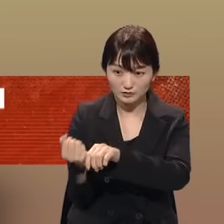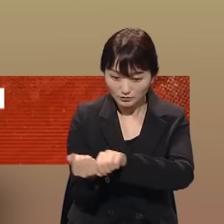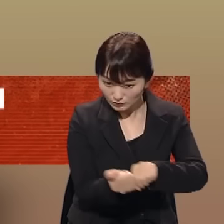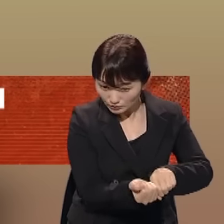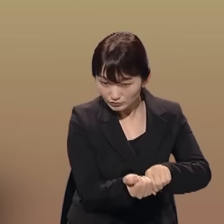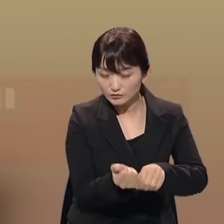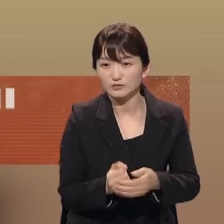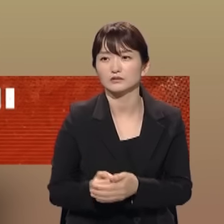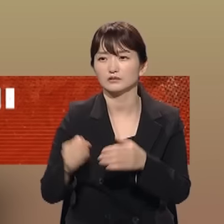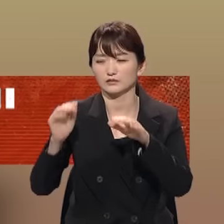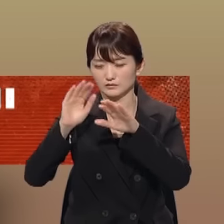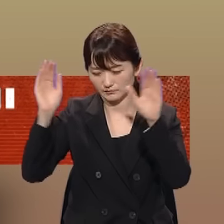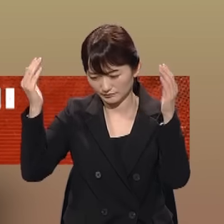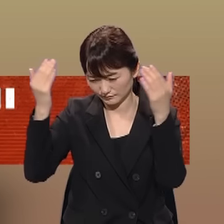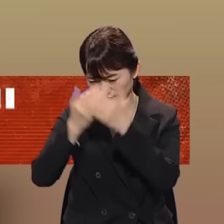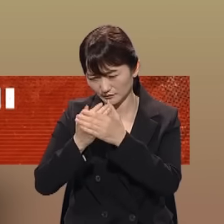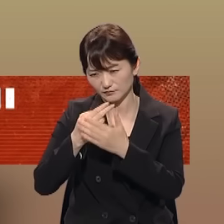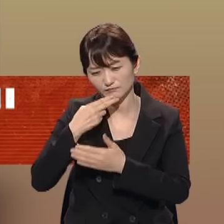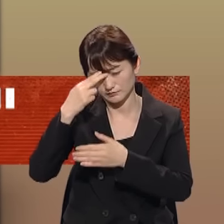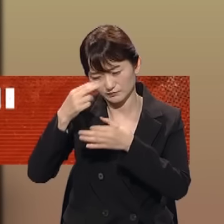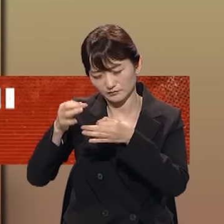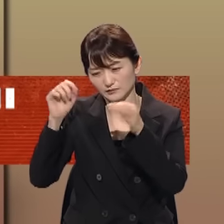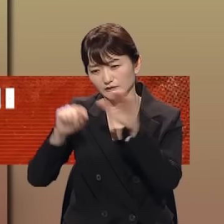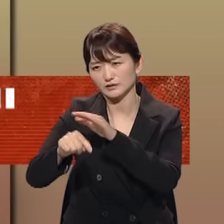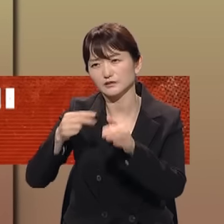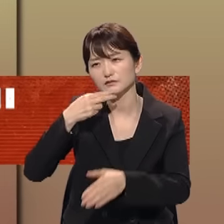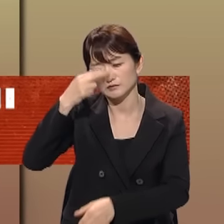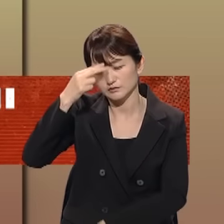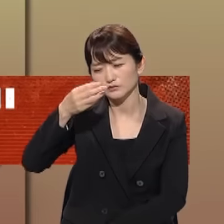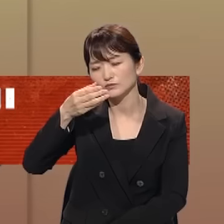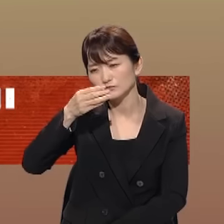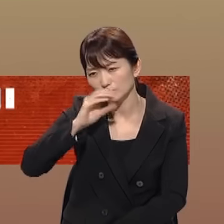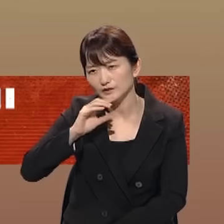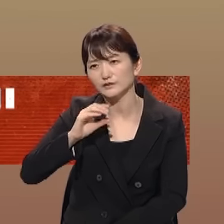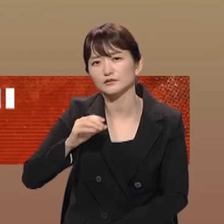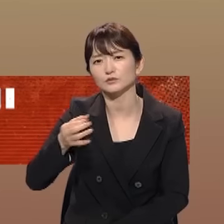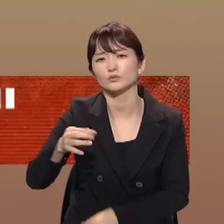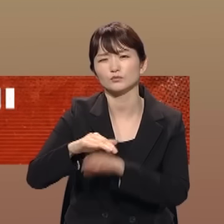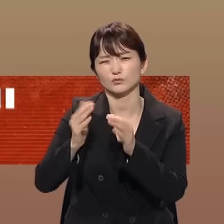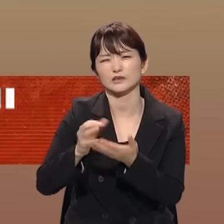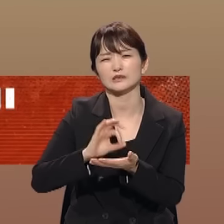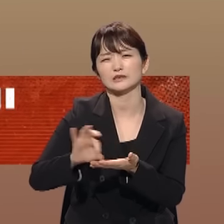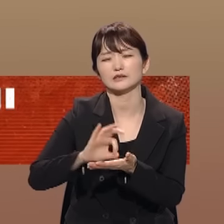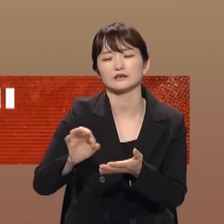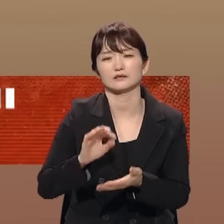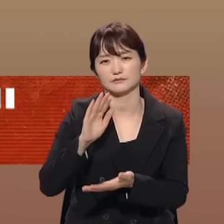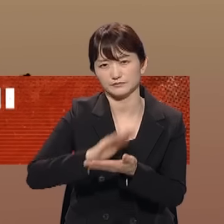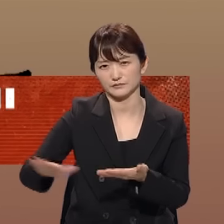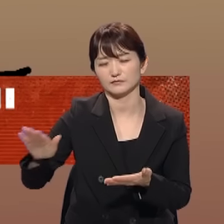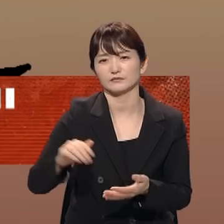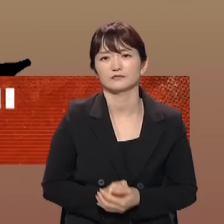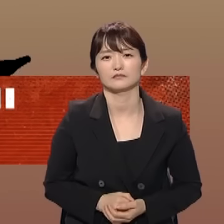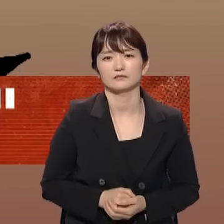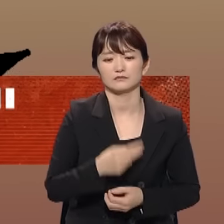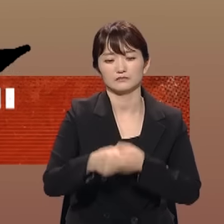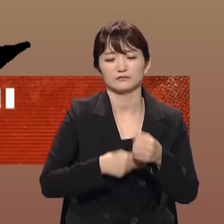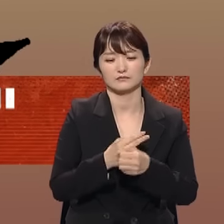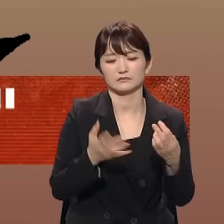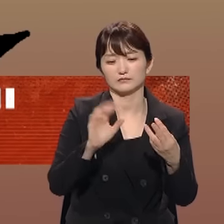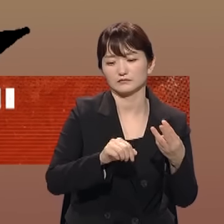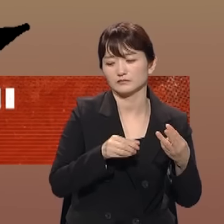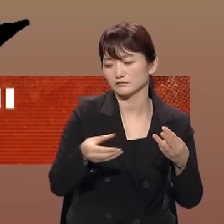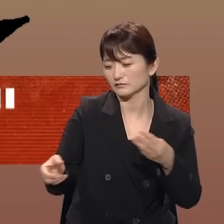가고요. 밤에는 술집에서 술 마시러 다녔던 겁니다. 그러느라고 그 돈을 다 썼던 거예요. 그러니까 3억 원을 지금 2년 동안 줬는데. 줬는데.